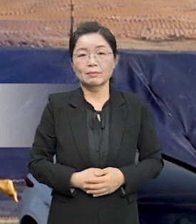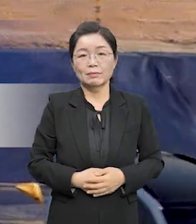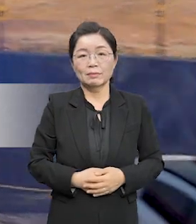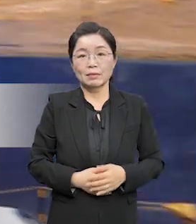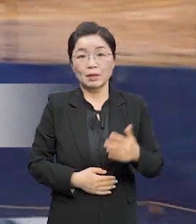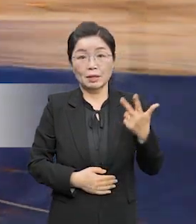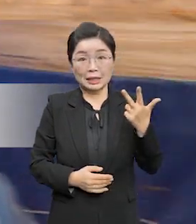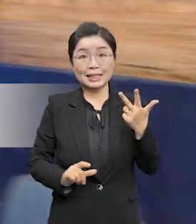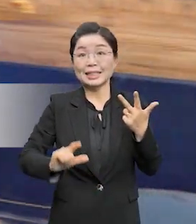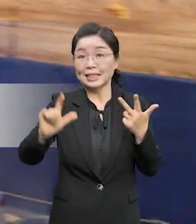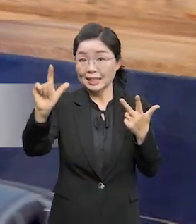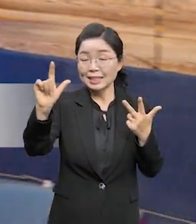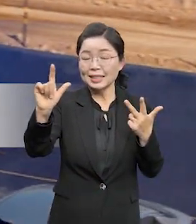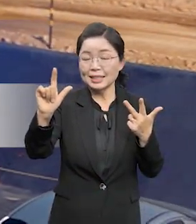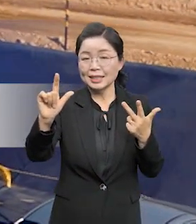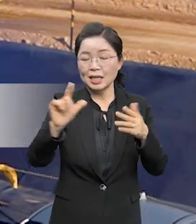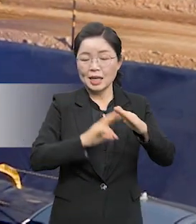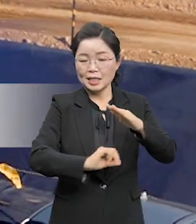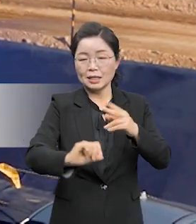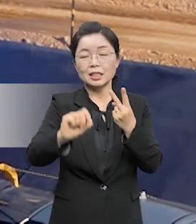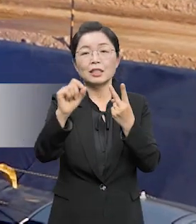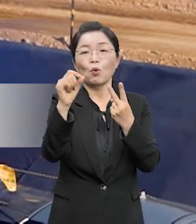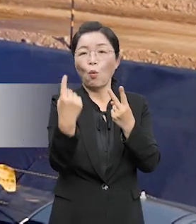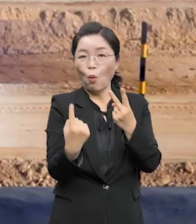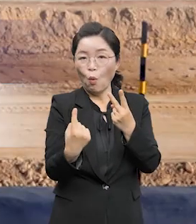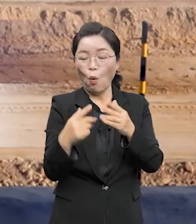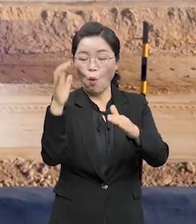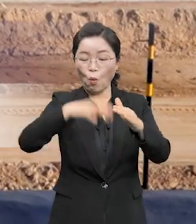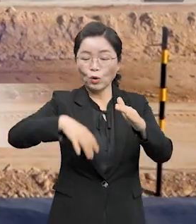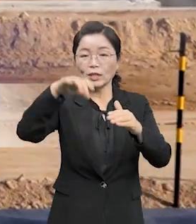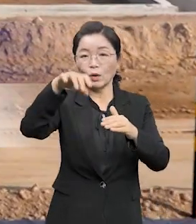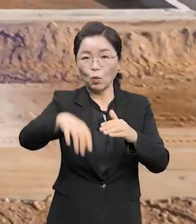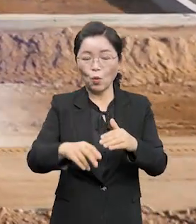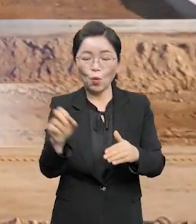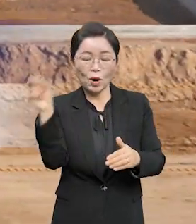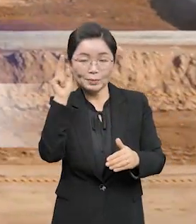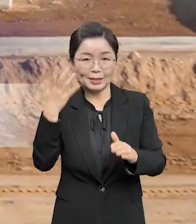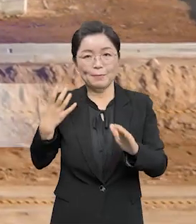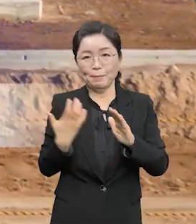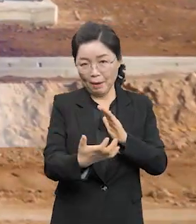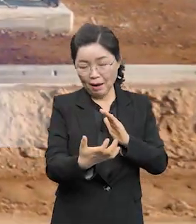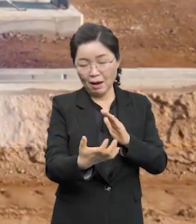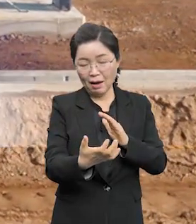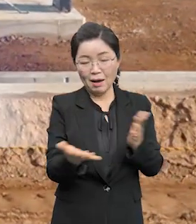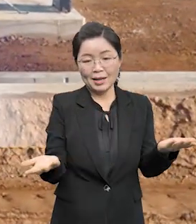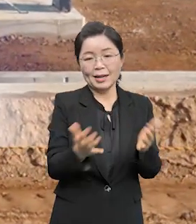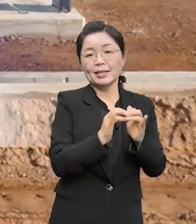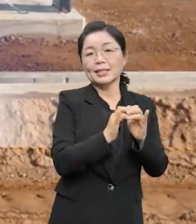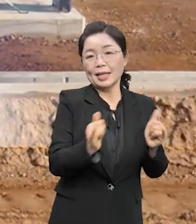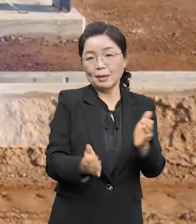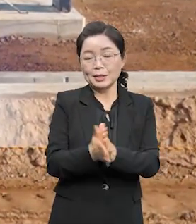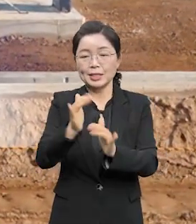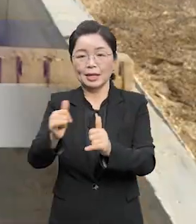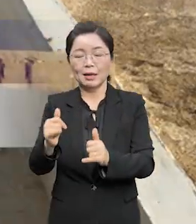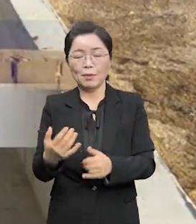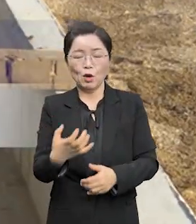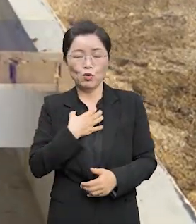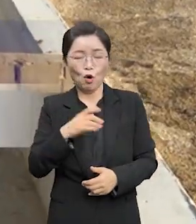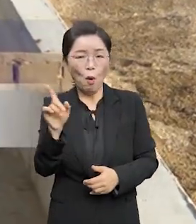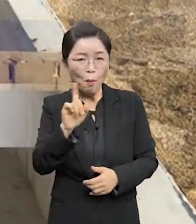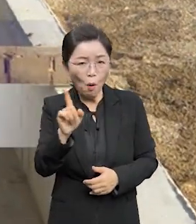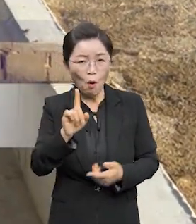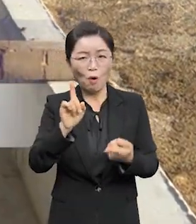광주시는 지난 7일 도시철도 2호선 차량기지 공사 현장을 예고 없이 찾아가 근로자와 시민안전 위험 요소